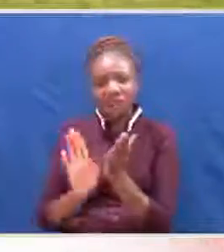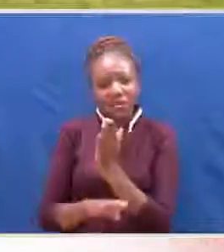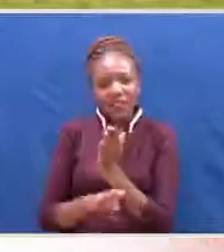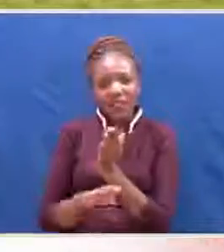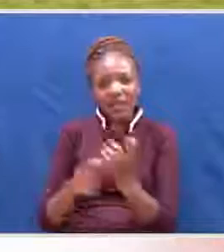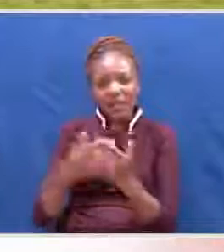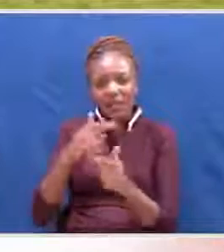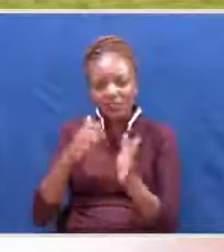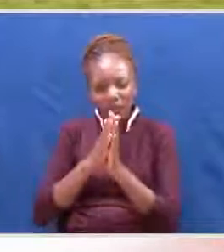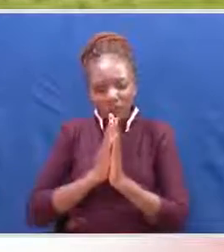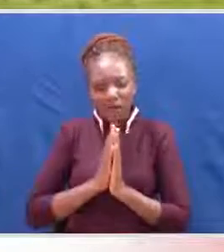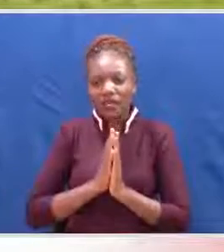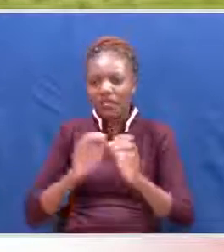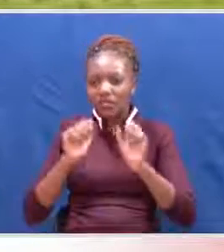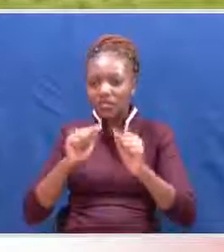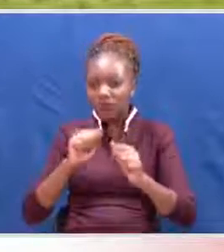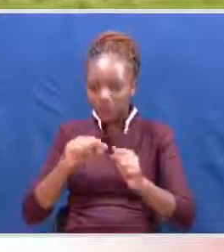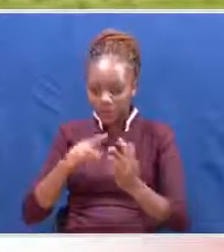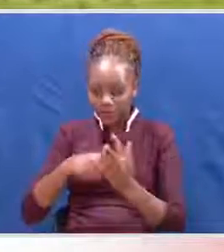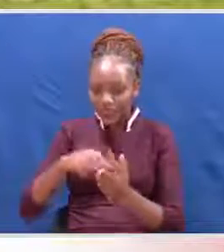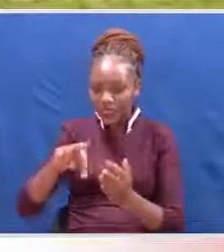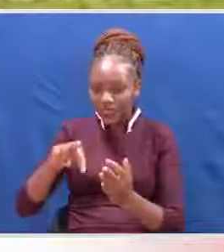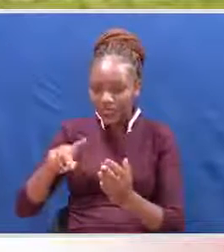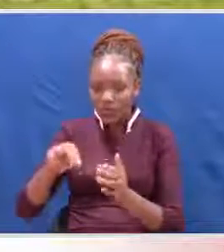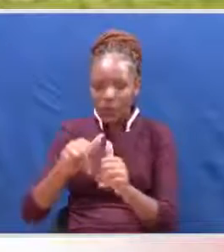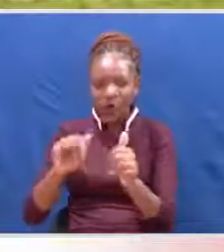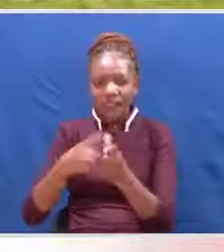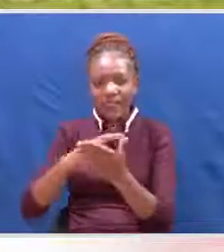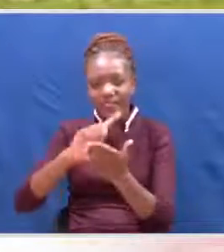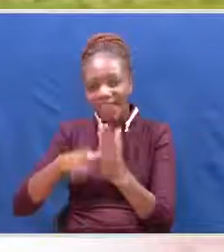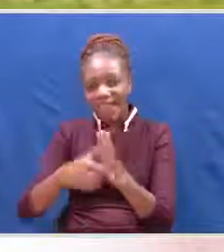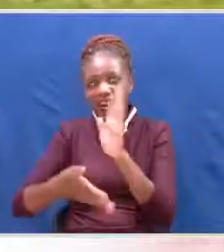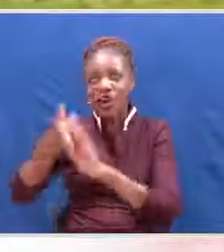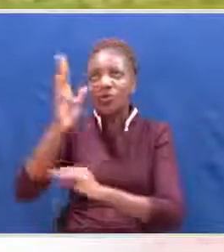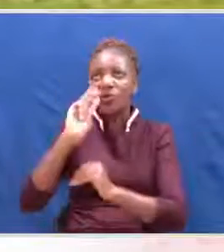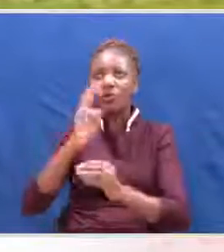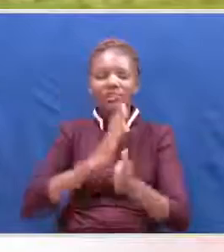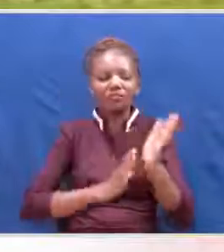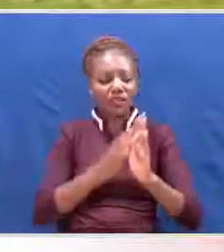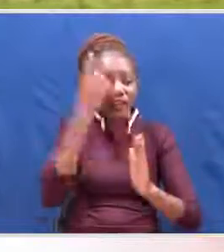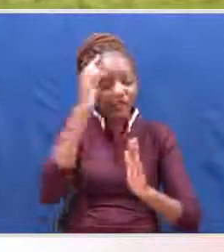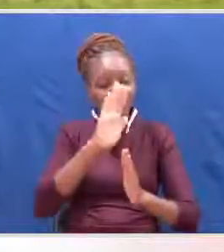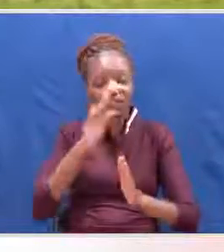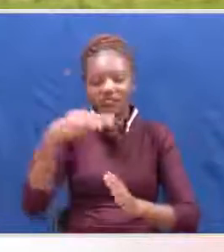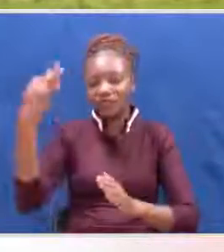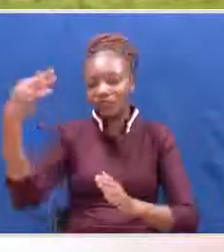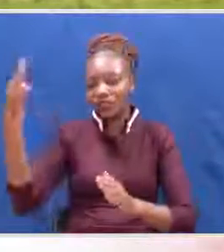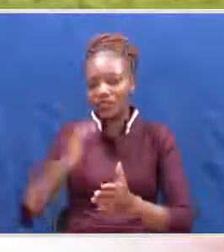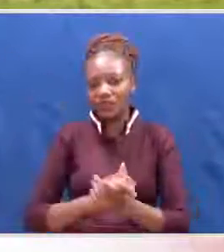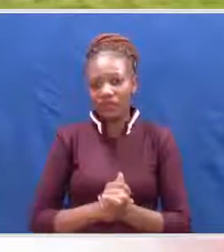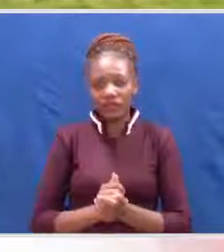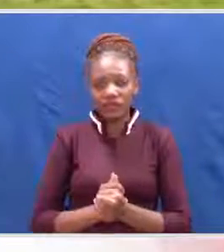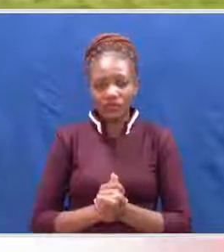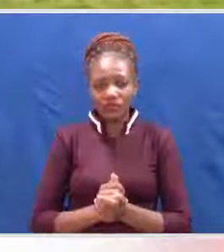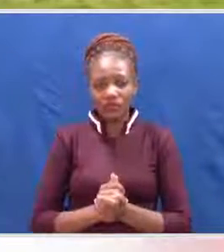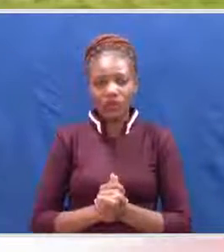kwanza maombi yetu ni kwamba aweze kwanza kutembea salama, alafu hiyo mengine maybe Mungu atajua, but najua kwamba tunaweza kuplay part